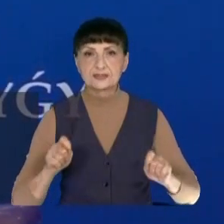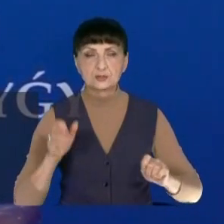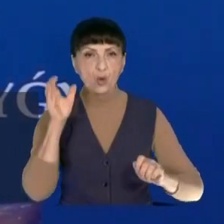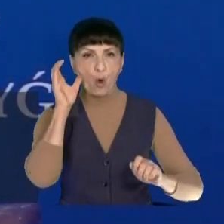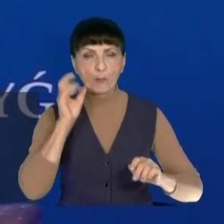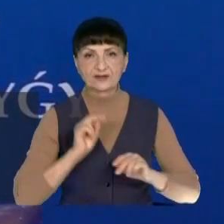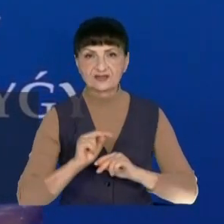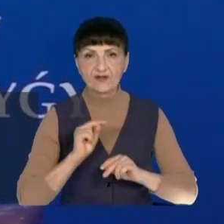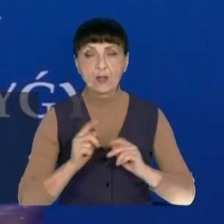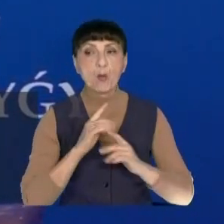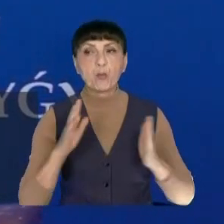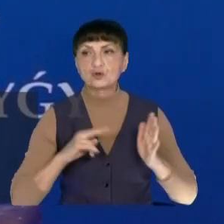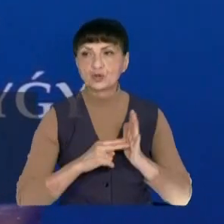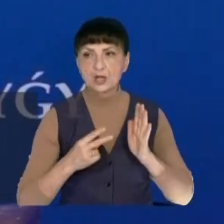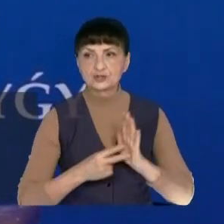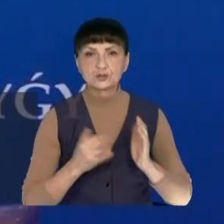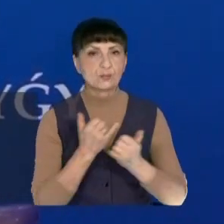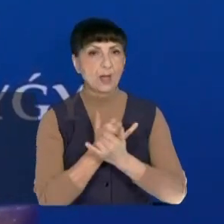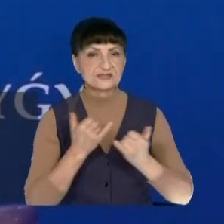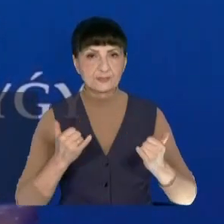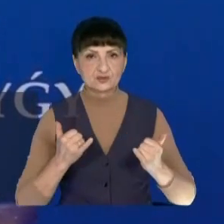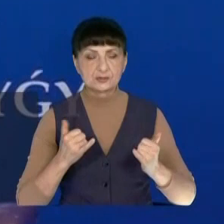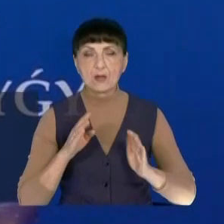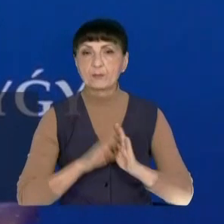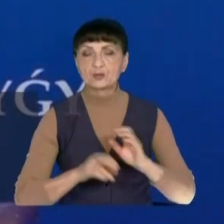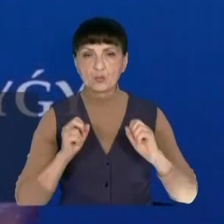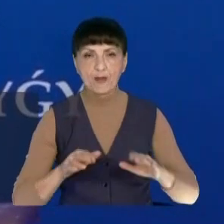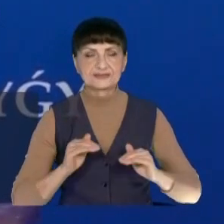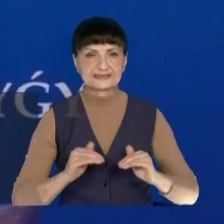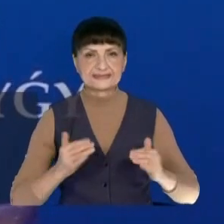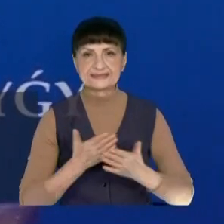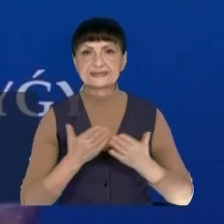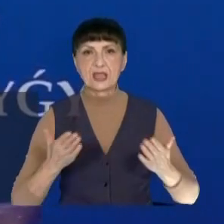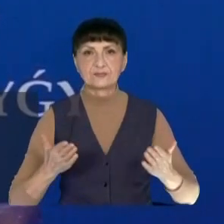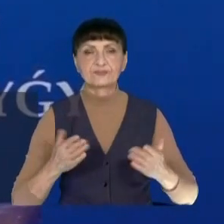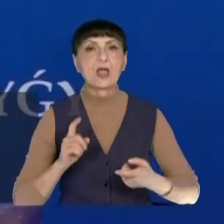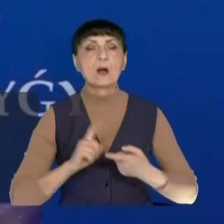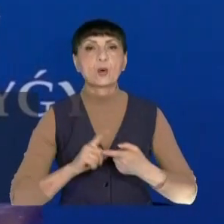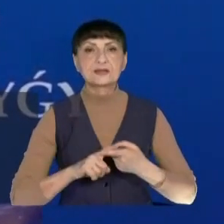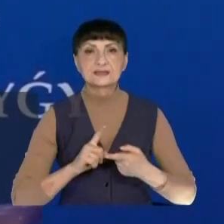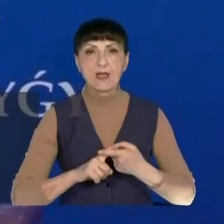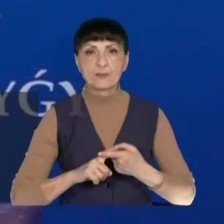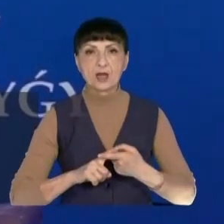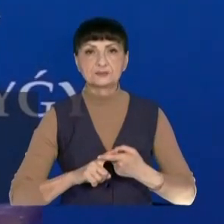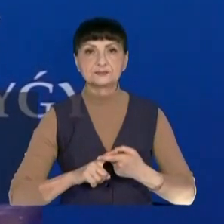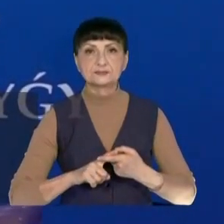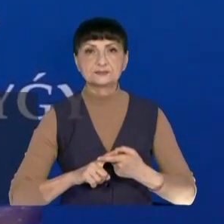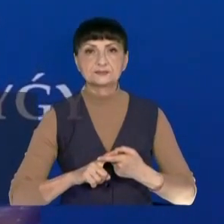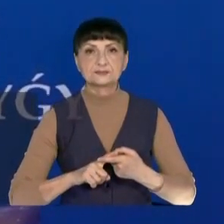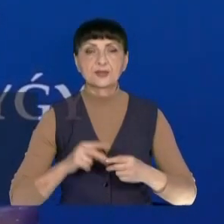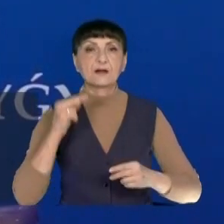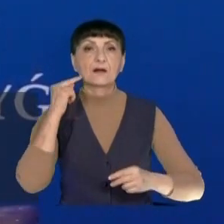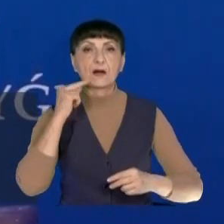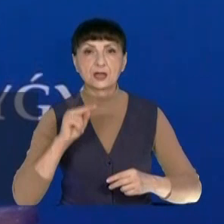больше рассчитаны, чтобы обеспечить безопасность нашим детям. Касаемо, значит,